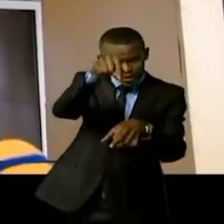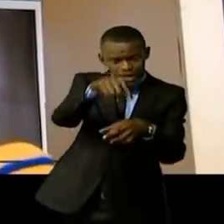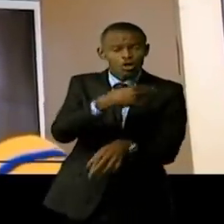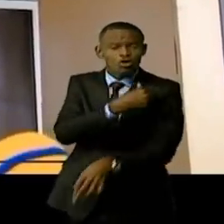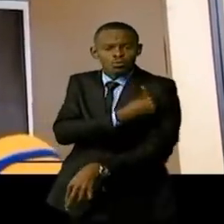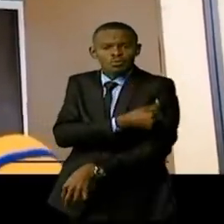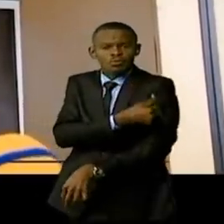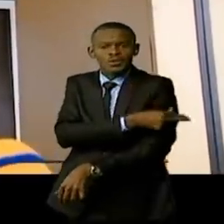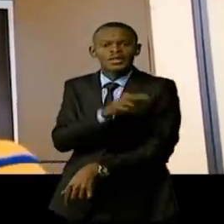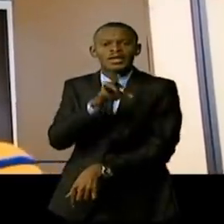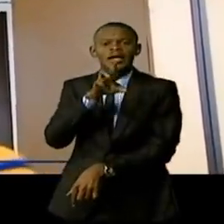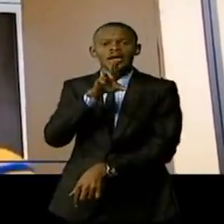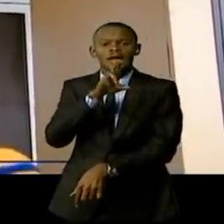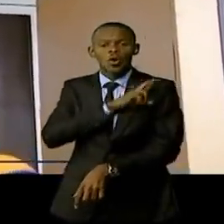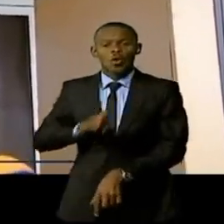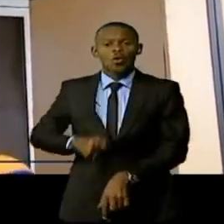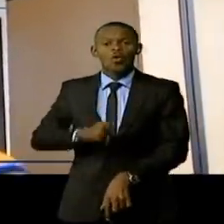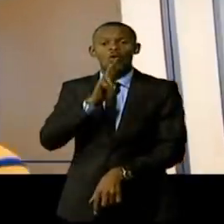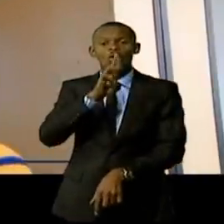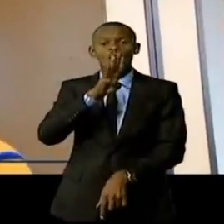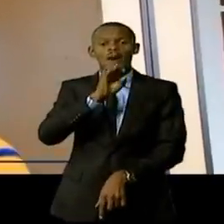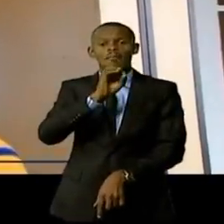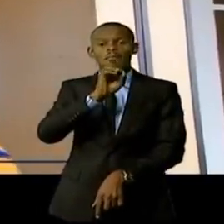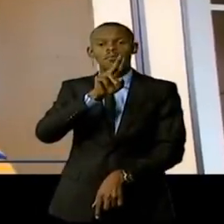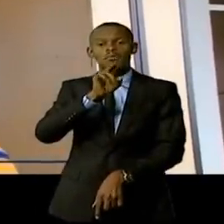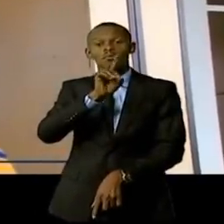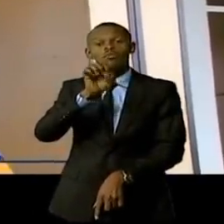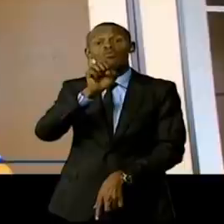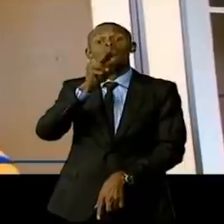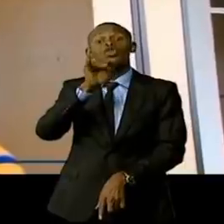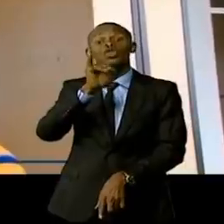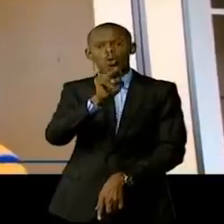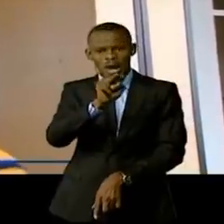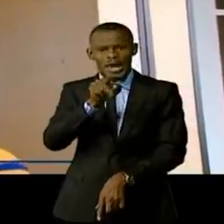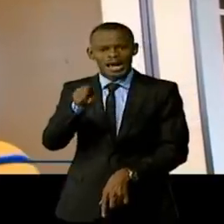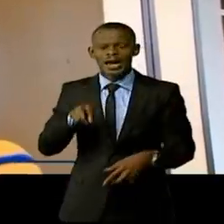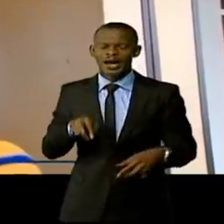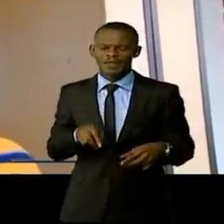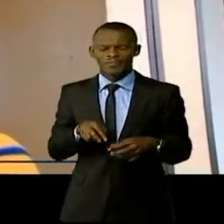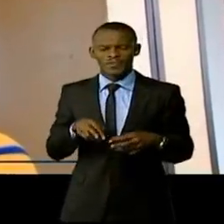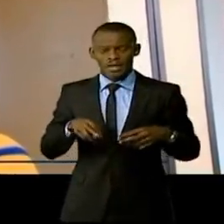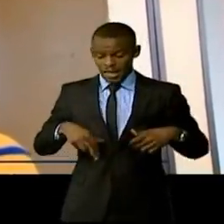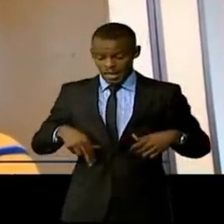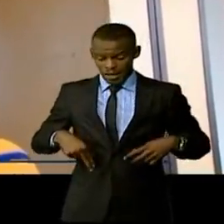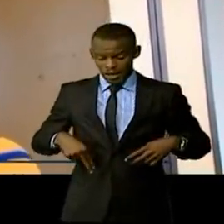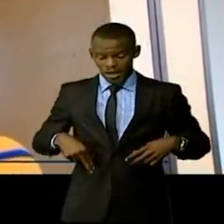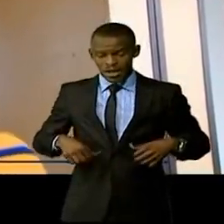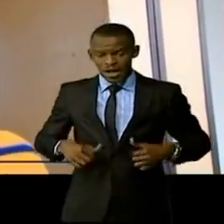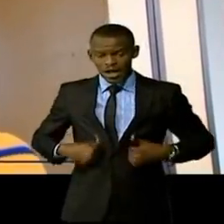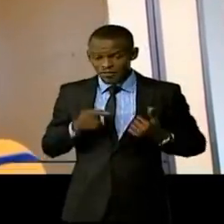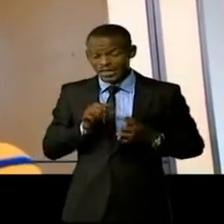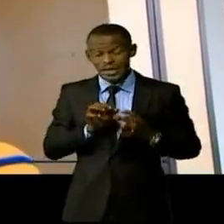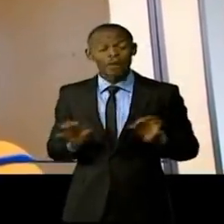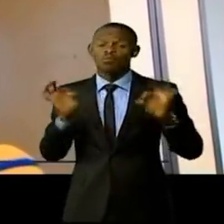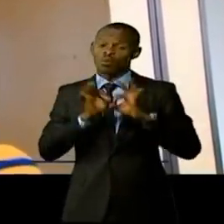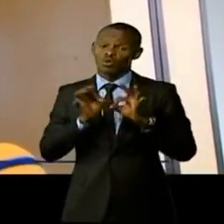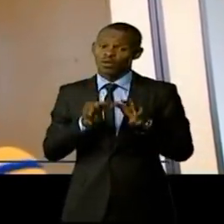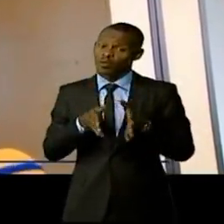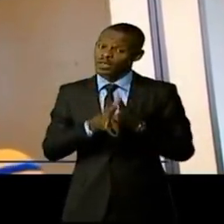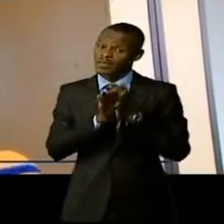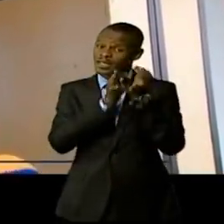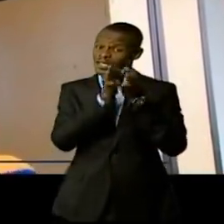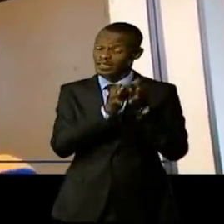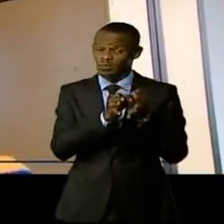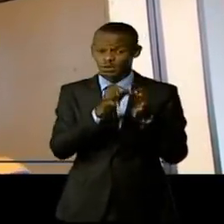réaction. Il était vraiment très, très étonné des efforts qui se faisaient là-bas